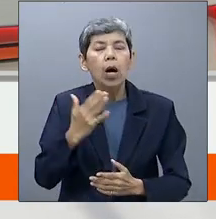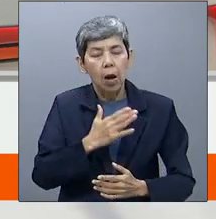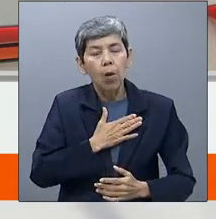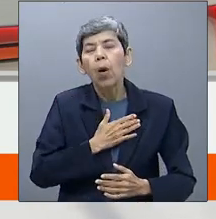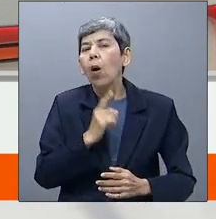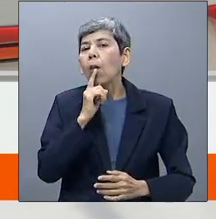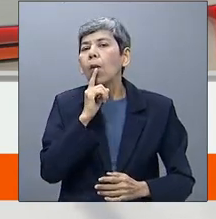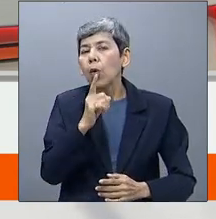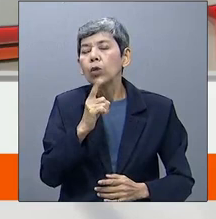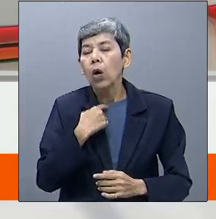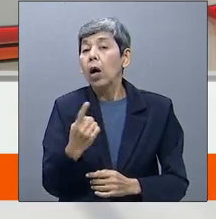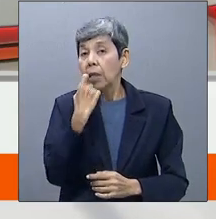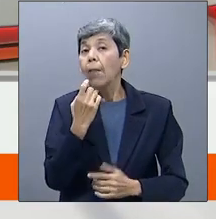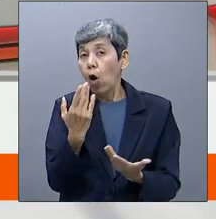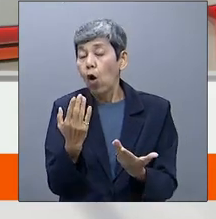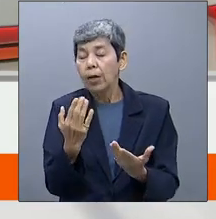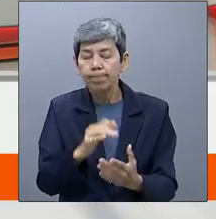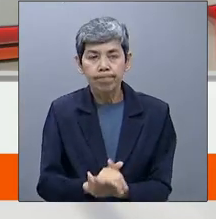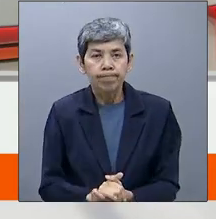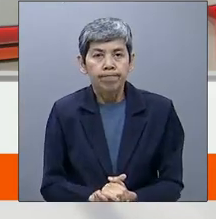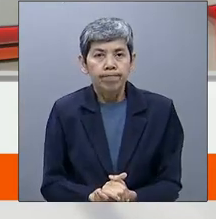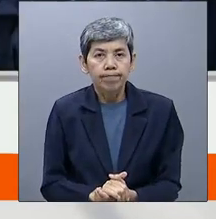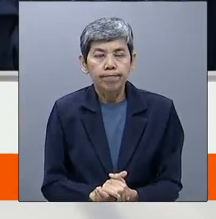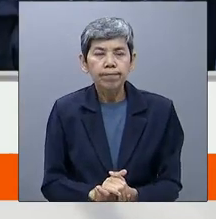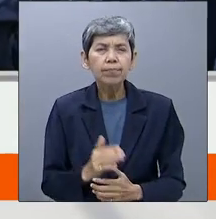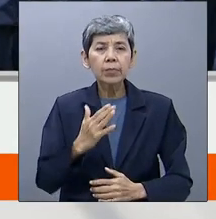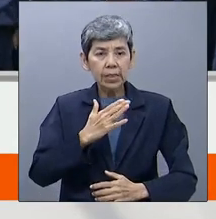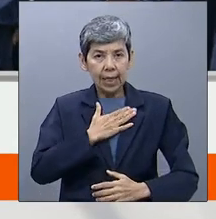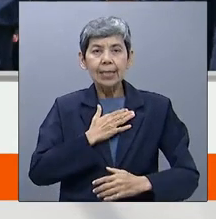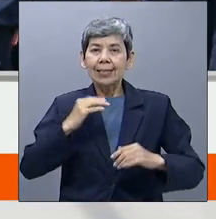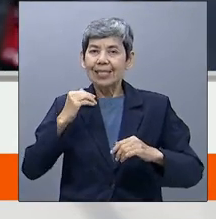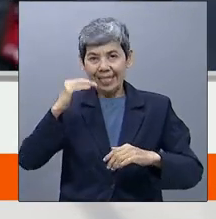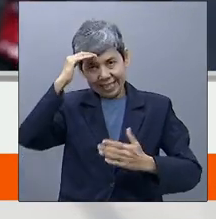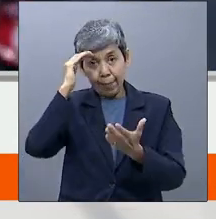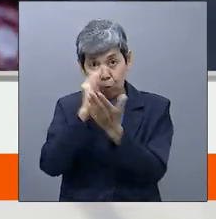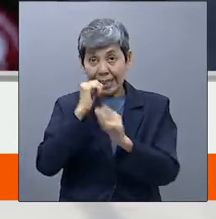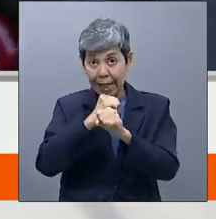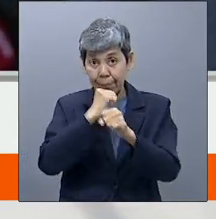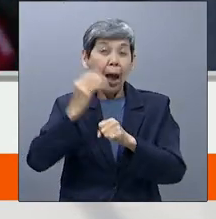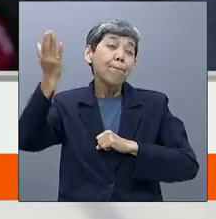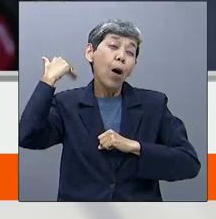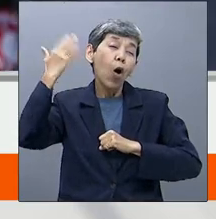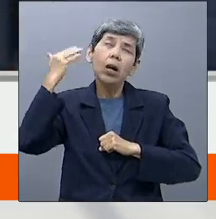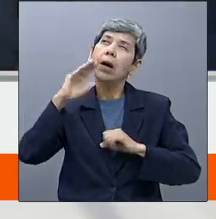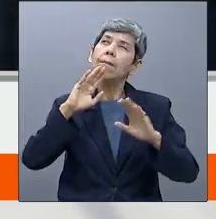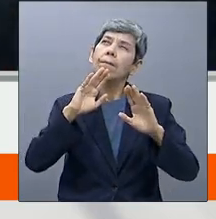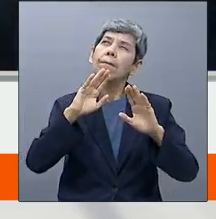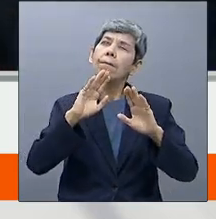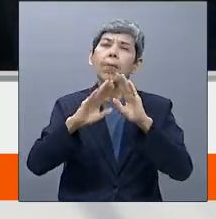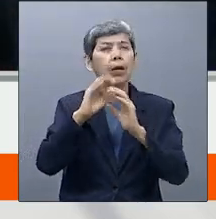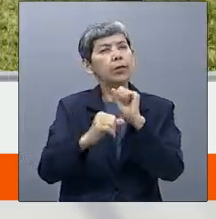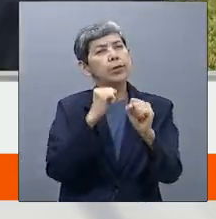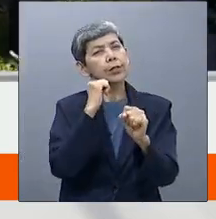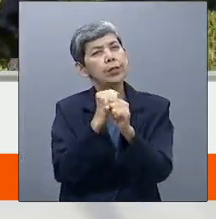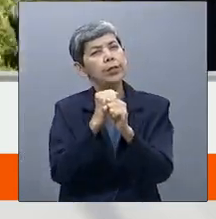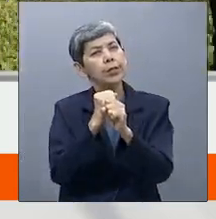พูดตอนคำถามที่ถามมานะครับตอนผมรับราชการใหม่ๆนะเมื่อประมาณ40ปี